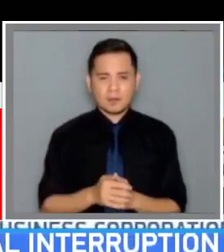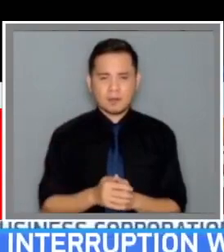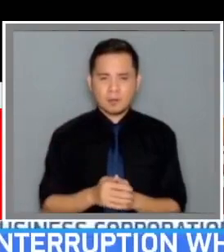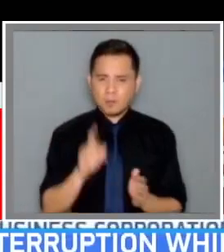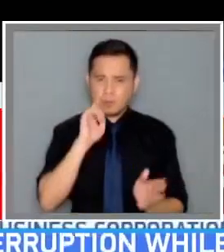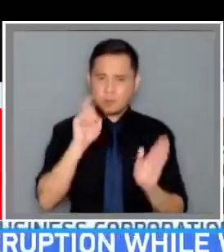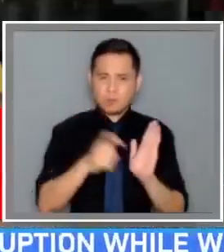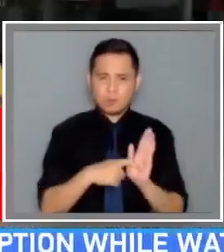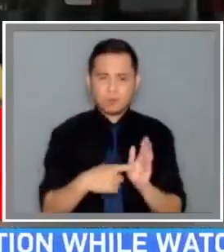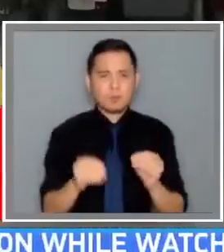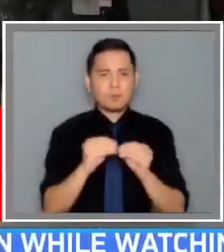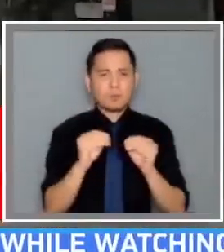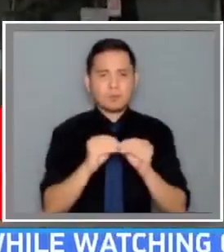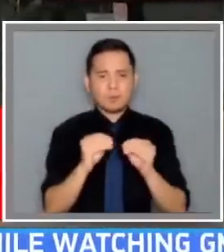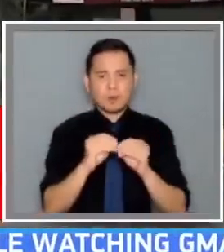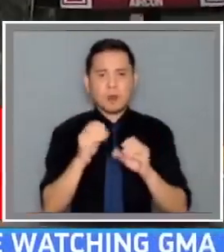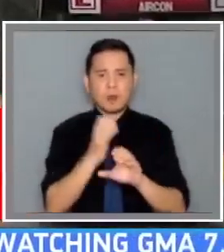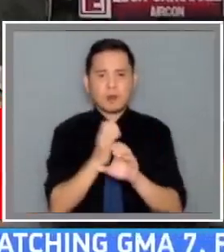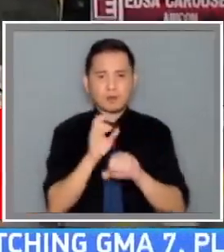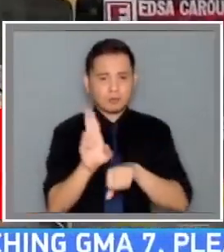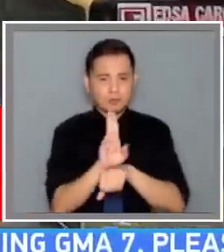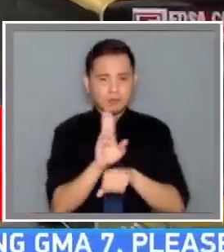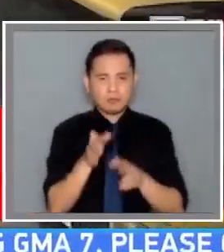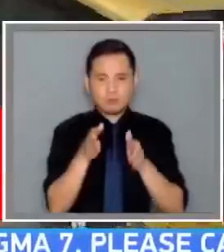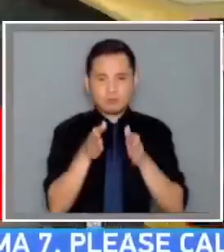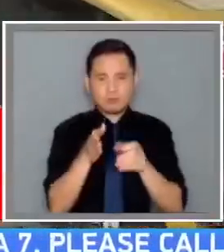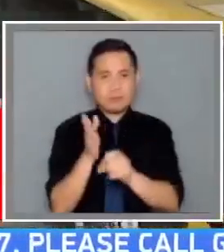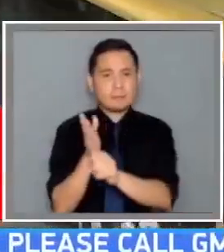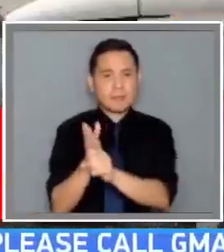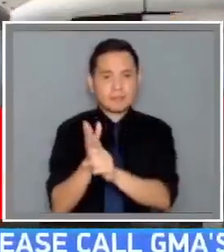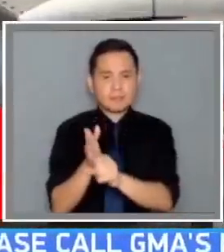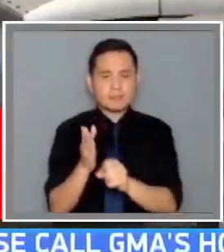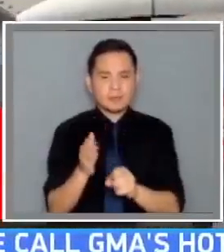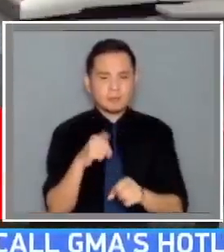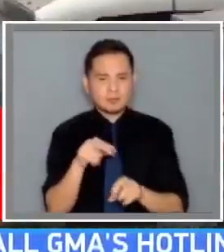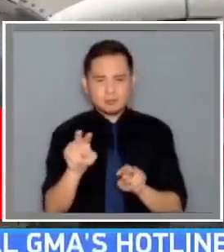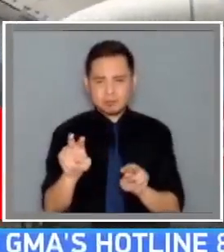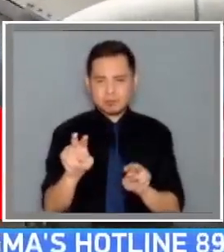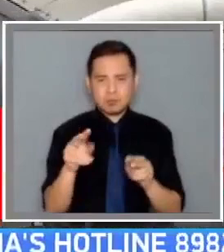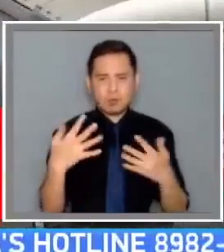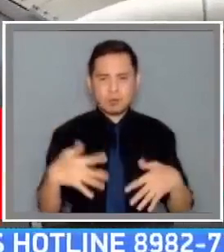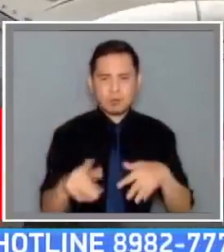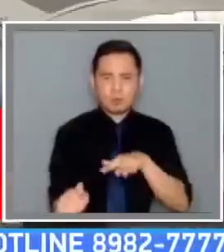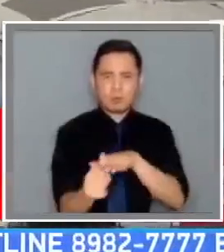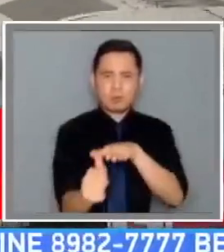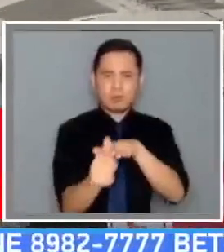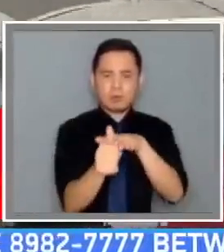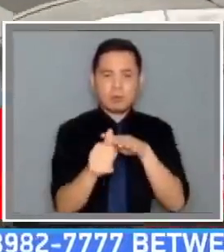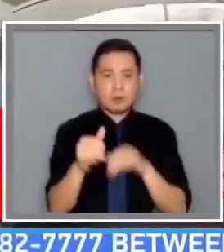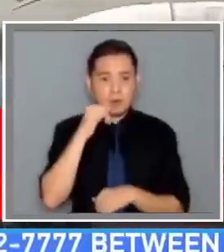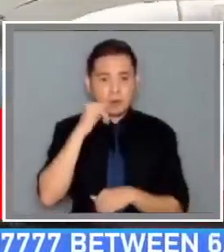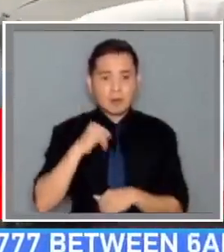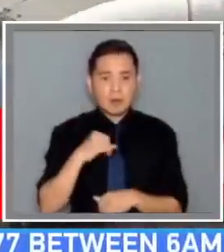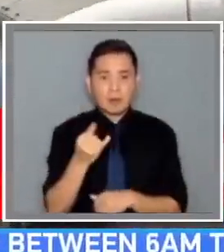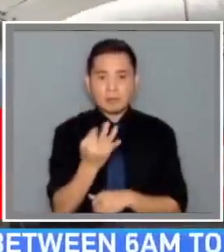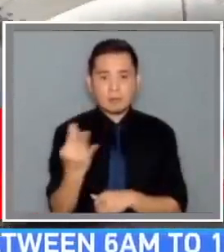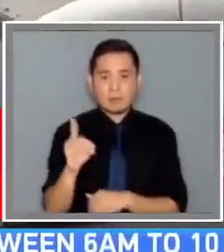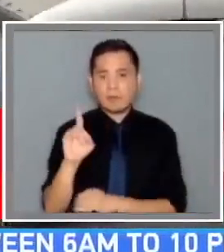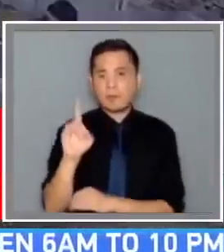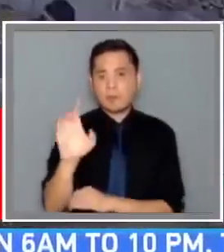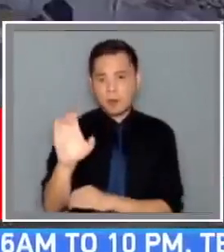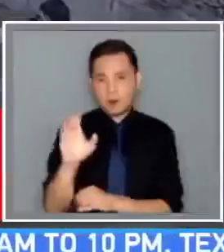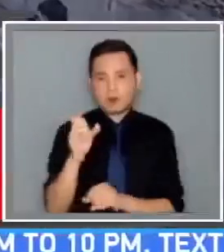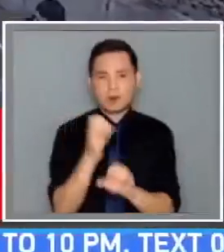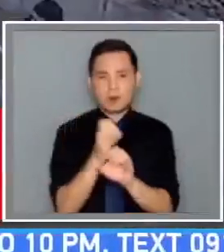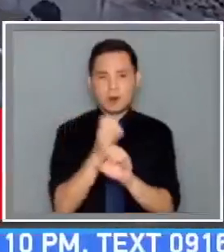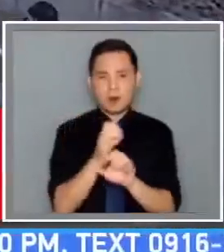na dumaraan sa busway sa ilang araw nilang pagbabantay. Kahapon po, mahigit 100 ang nahuli sa kanilang